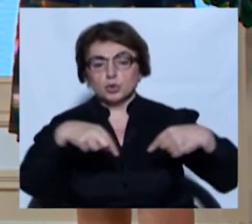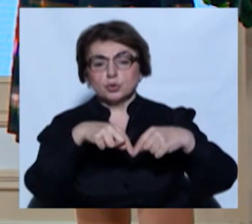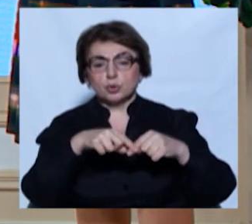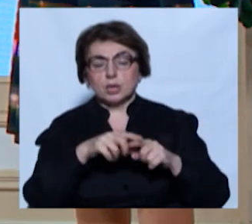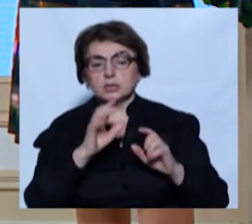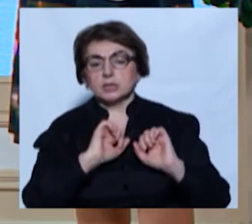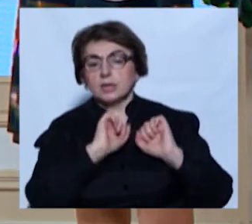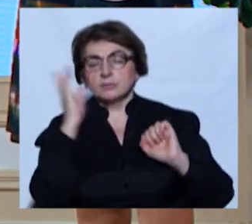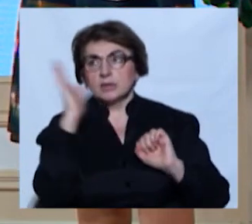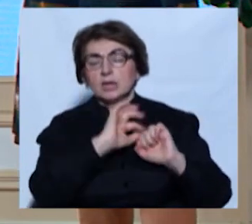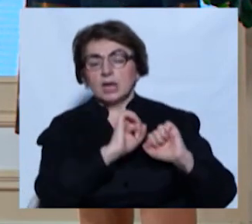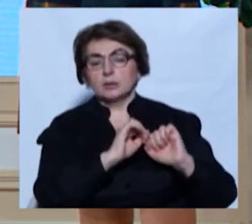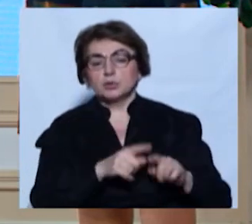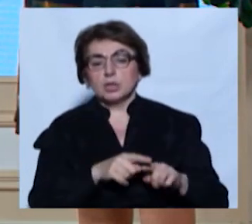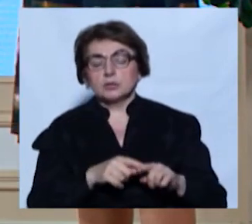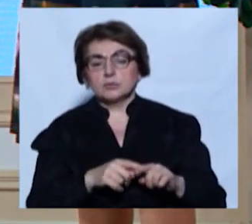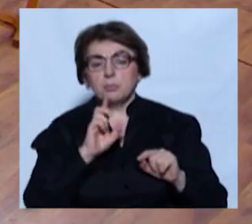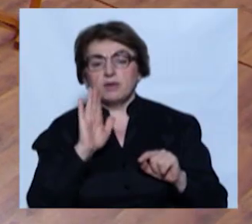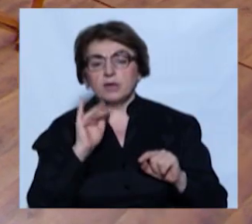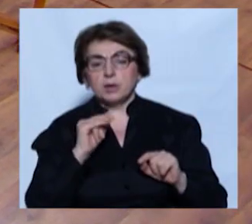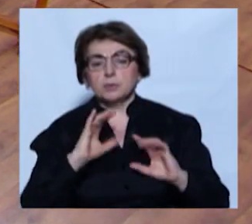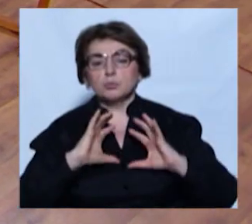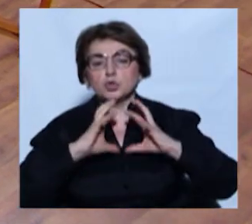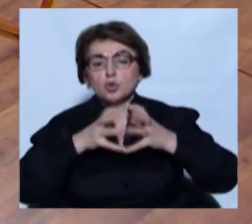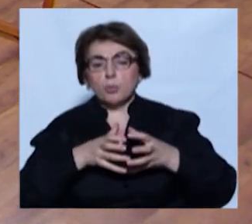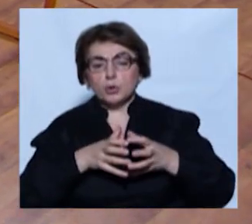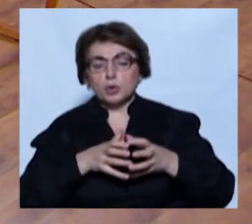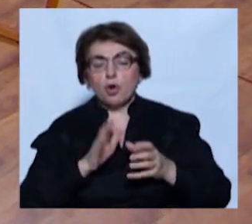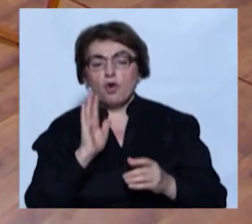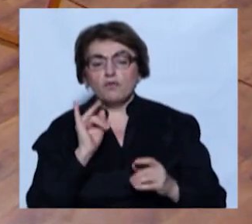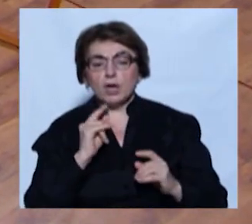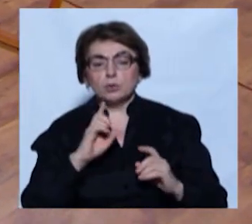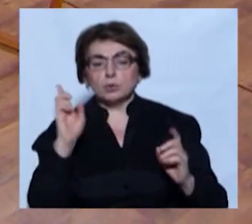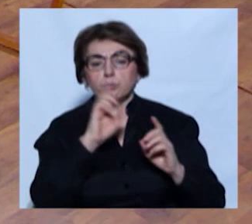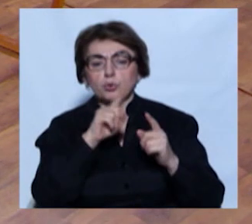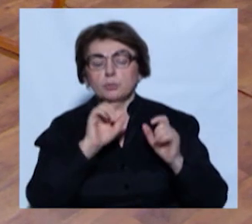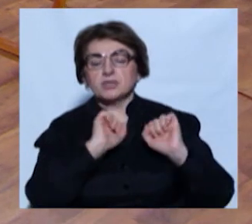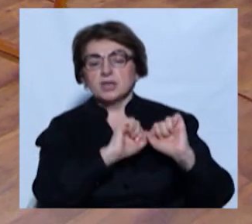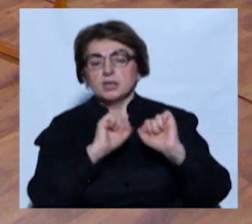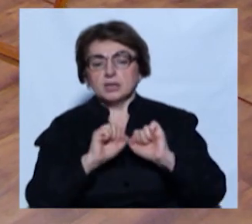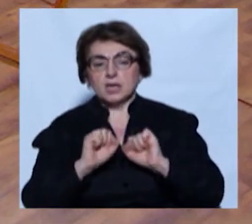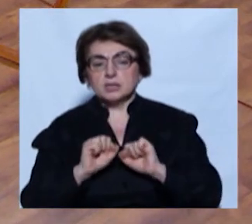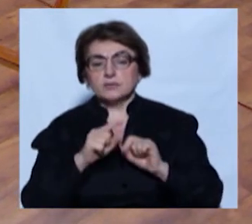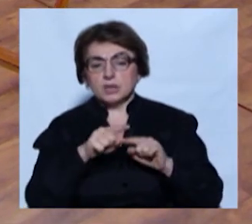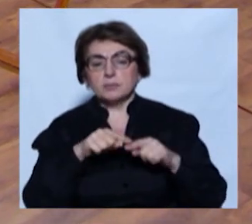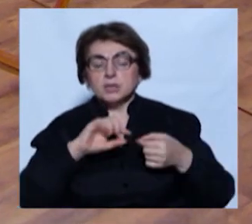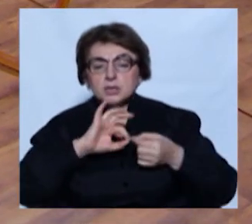ორგანიზაცია. მოდით მე ახლა ვისაუბრებ უშუალოდ მსოფლიოს ველური ბუნების დაცვის ფონდის მოდის კონკრეტულ